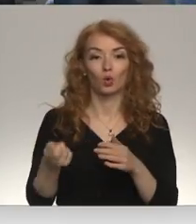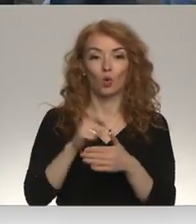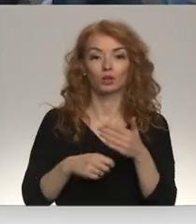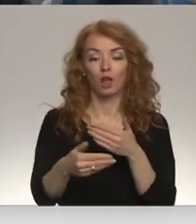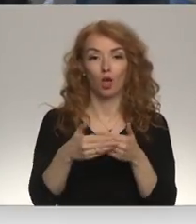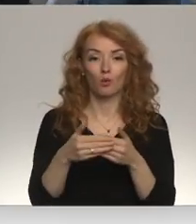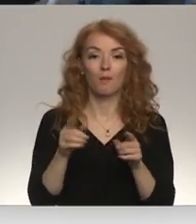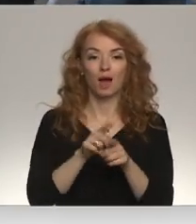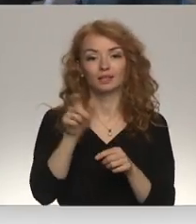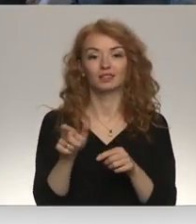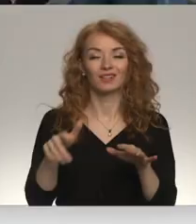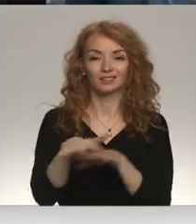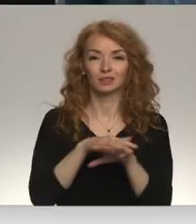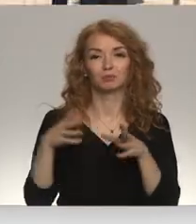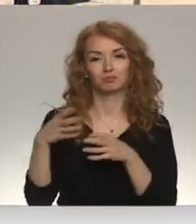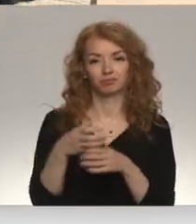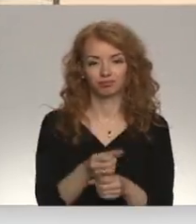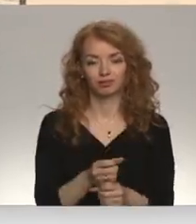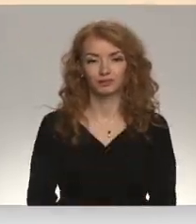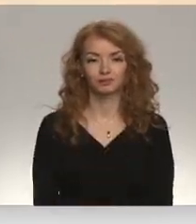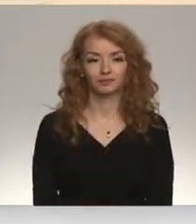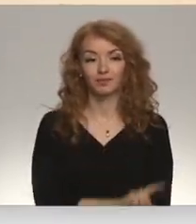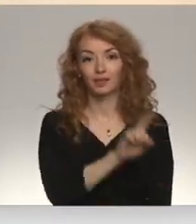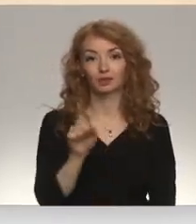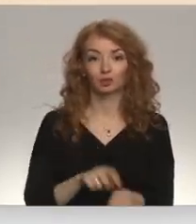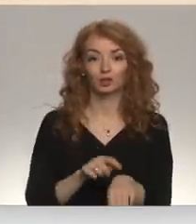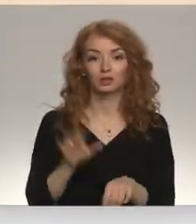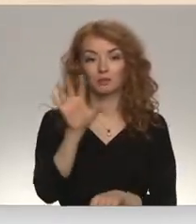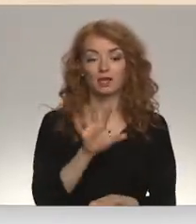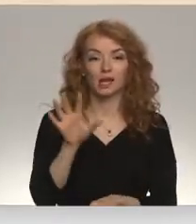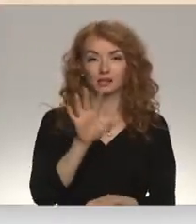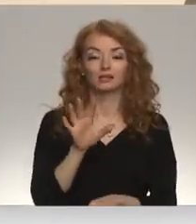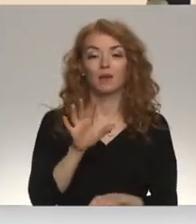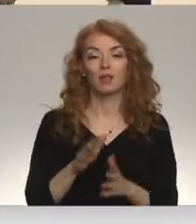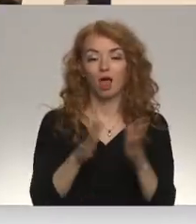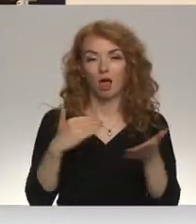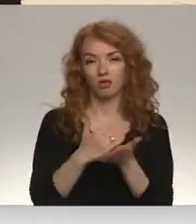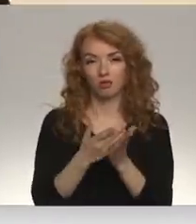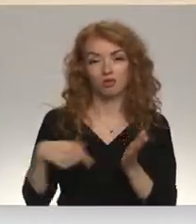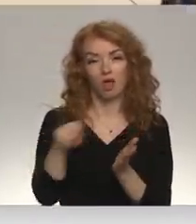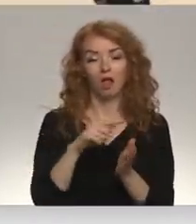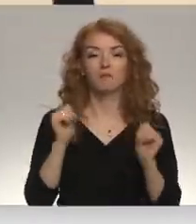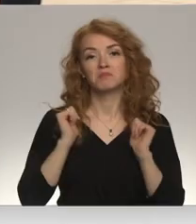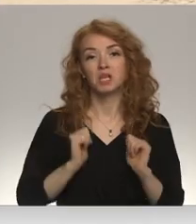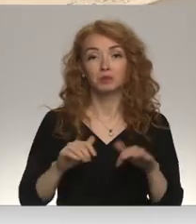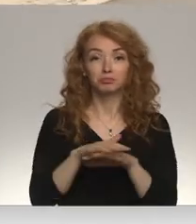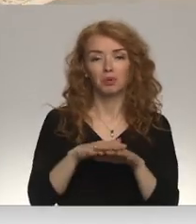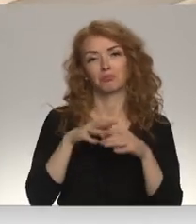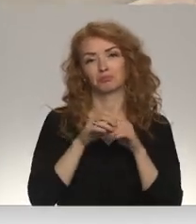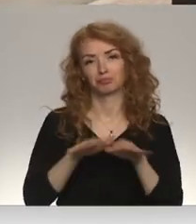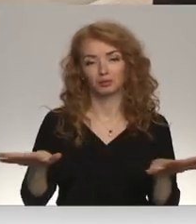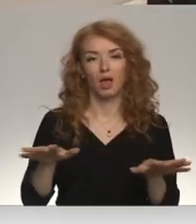arī cilvēku pulcēšanās šeit. Līdz pulksteni 5 pēcpusdienā vairums sanākušo bija mierīgi izklīduši.